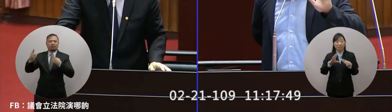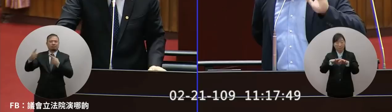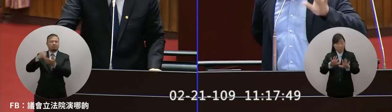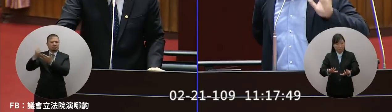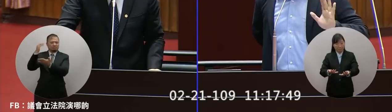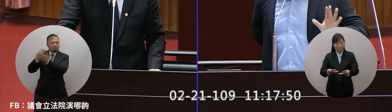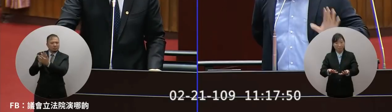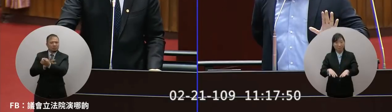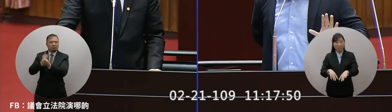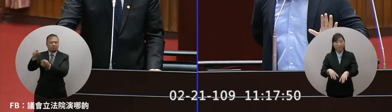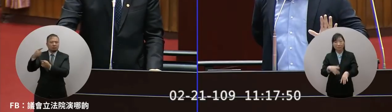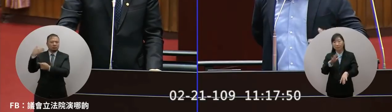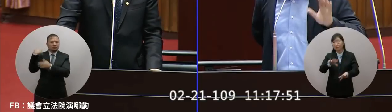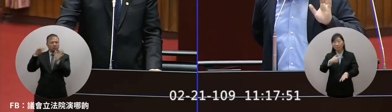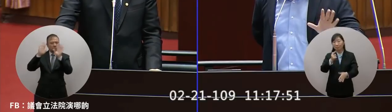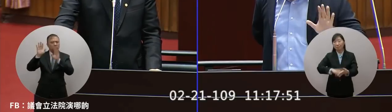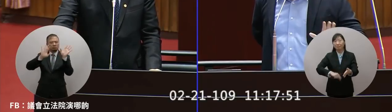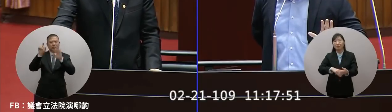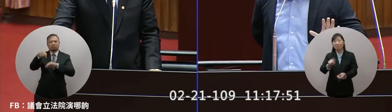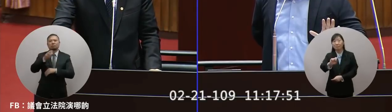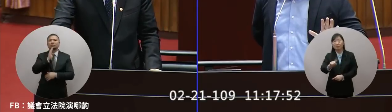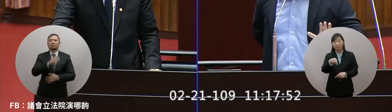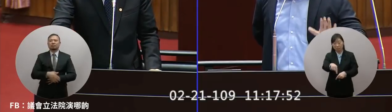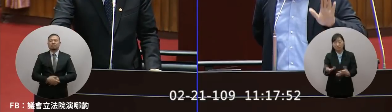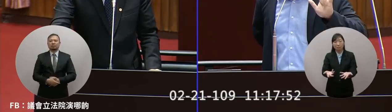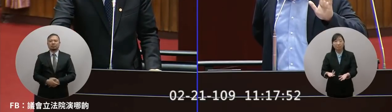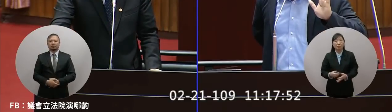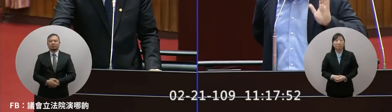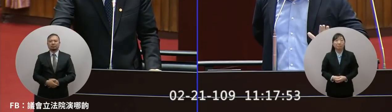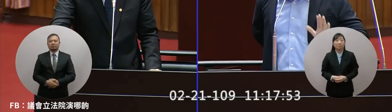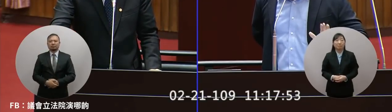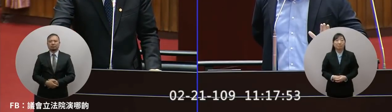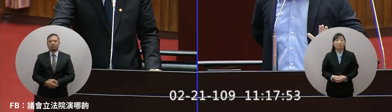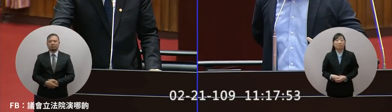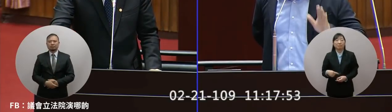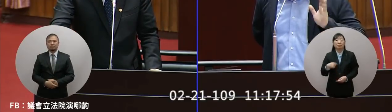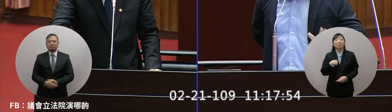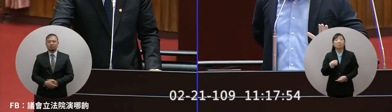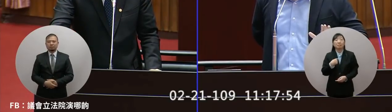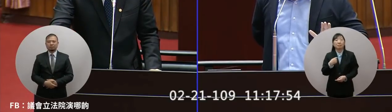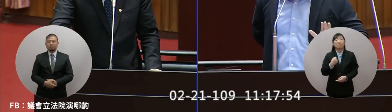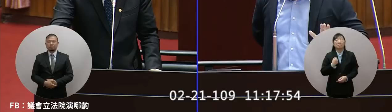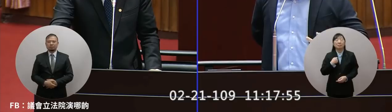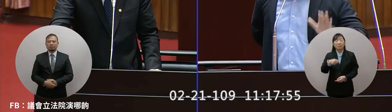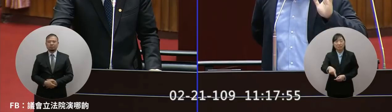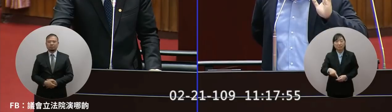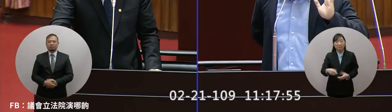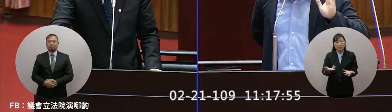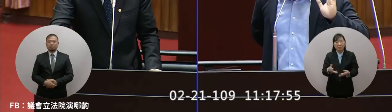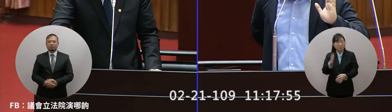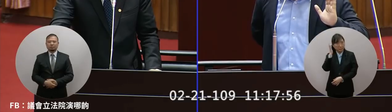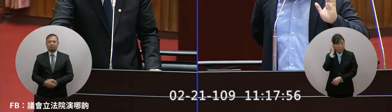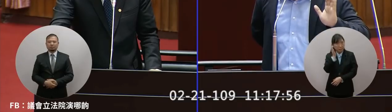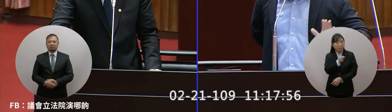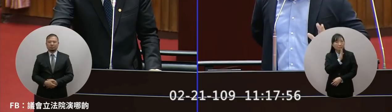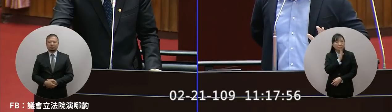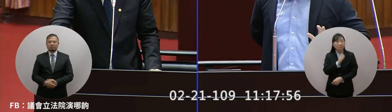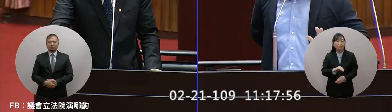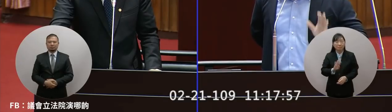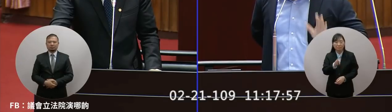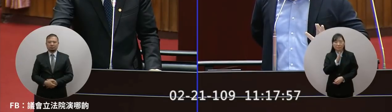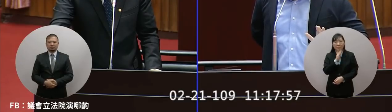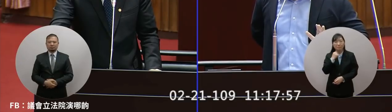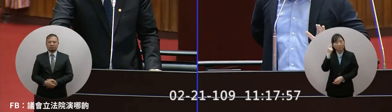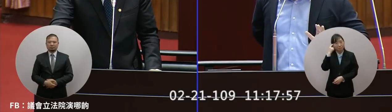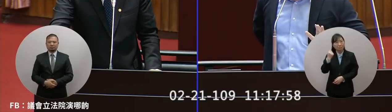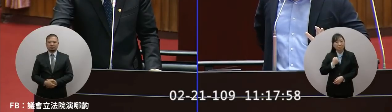是如此的。 其实非常简单哈，因为当然这个案件哈，当然我可以知道说这是非常复杂，所以我们就是希望了解